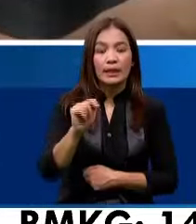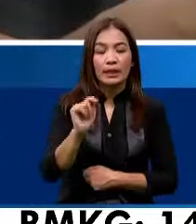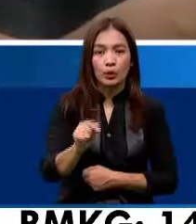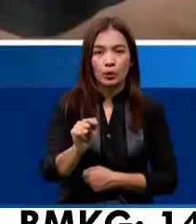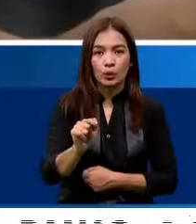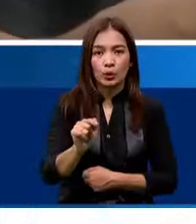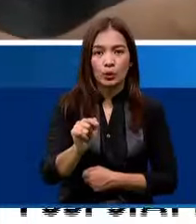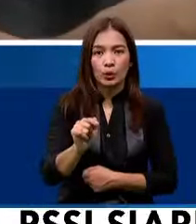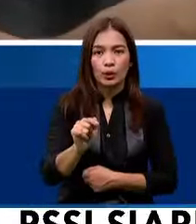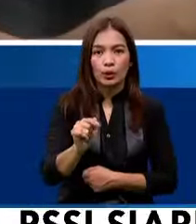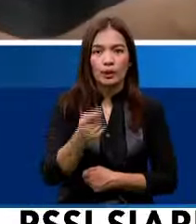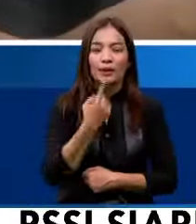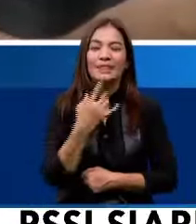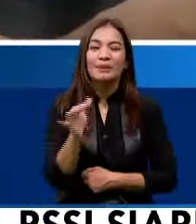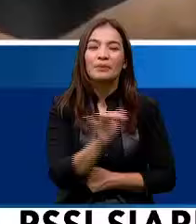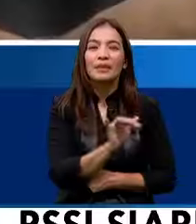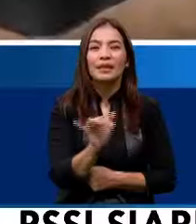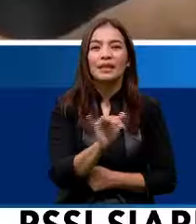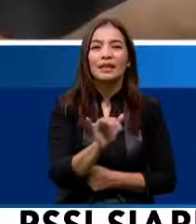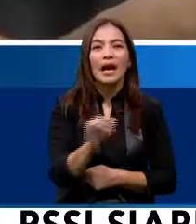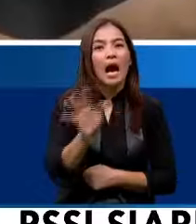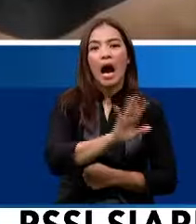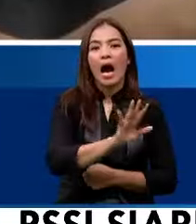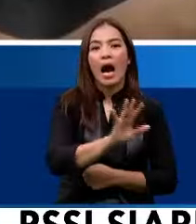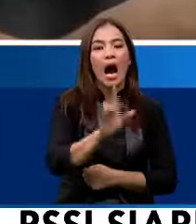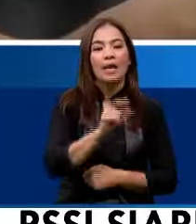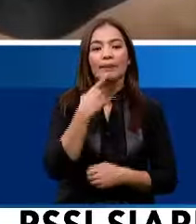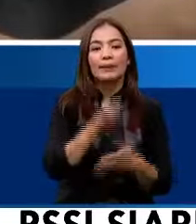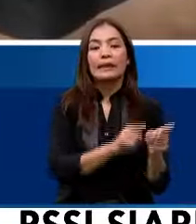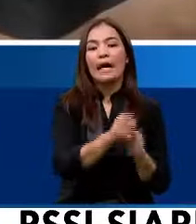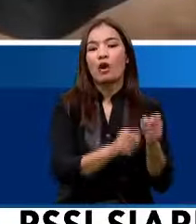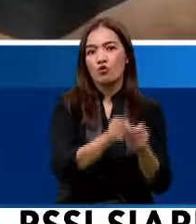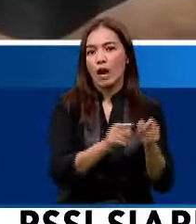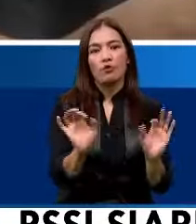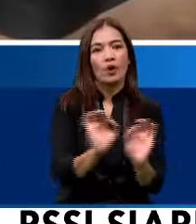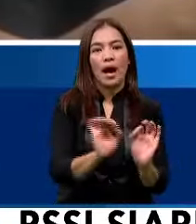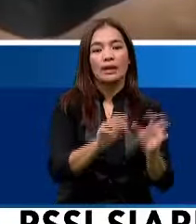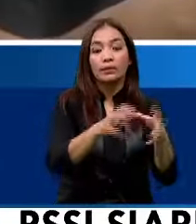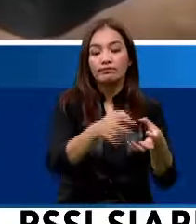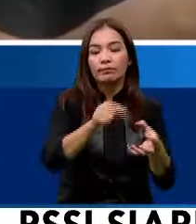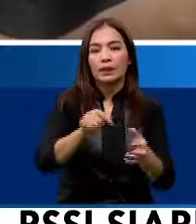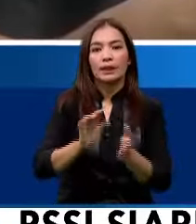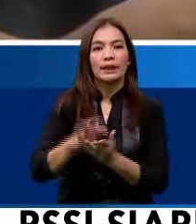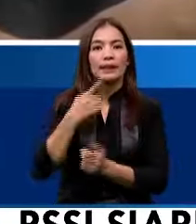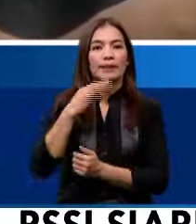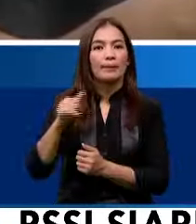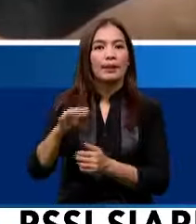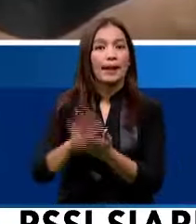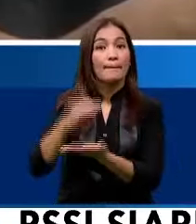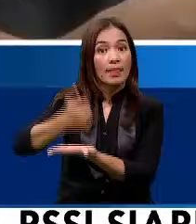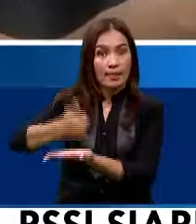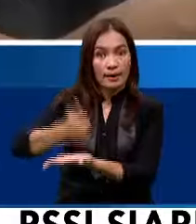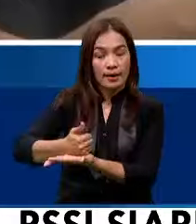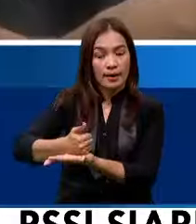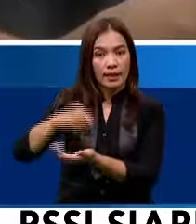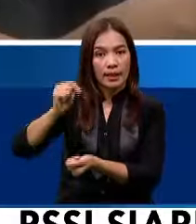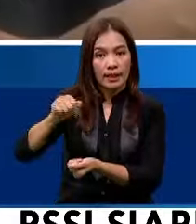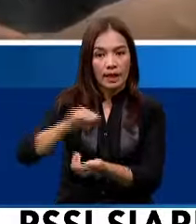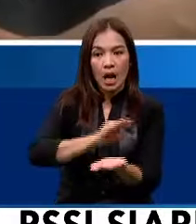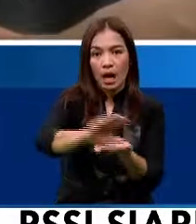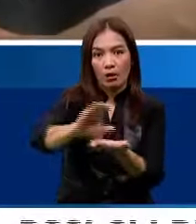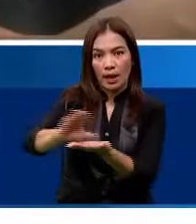ada semacam ee kotak katik di revenue Nah jadi yang paling krusial di sini adalah revenuya atau relokasi